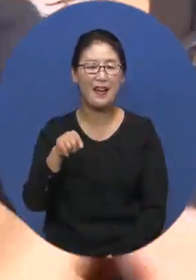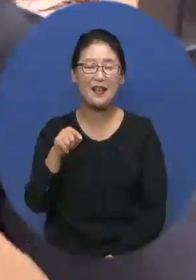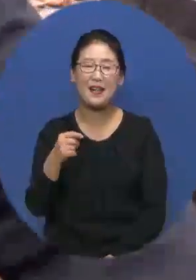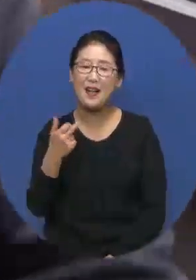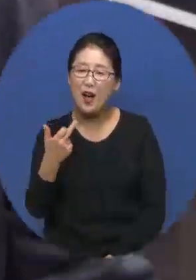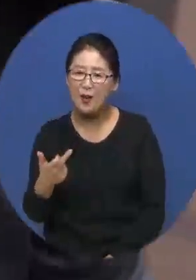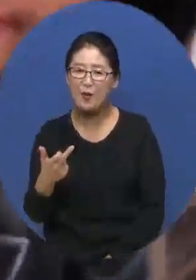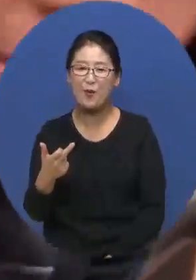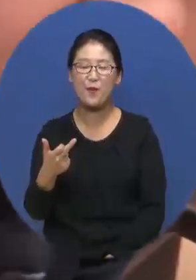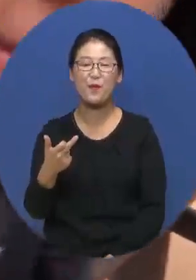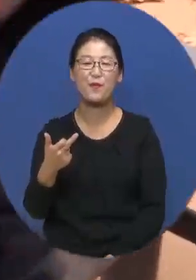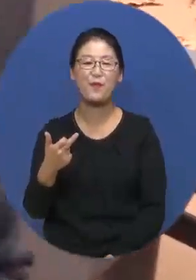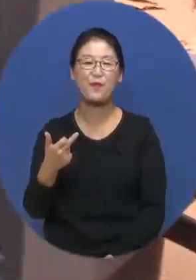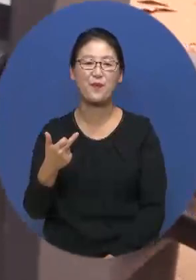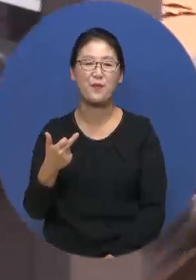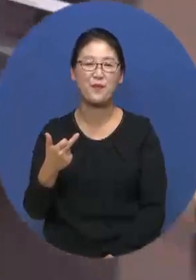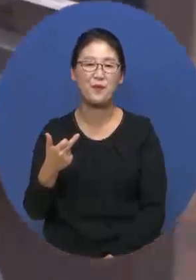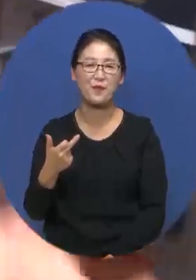열